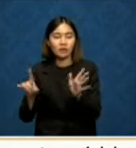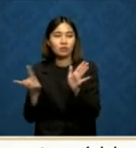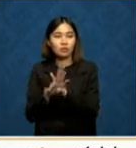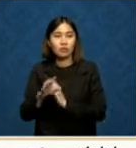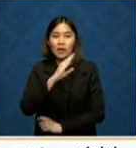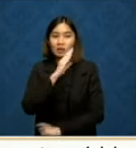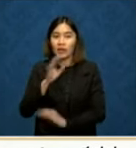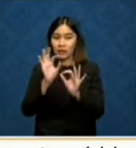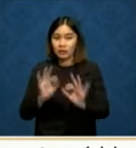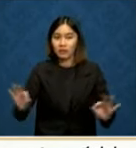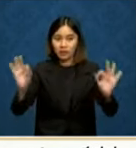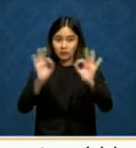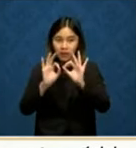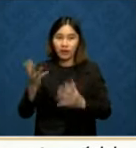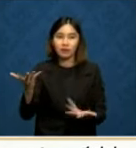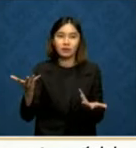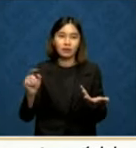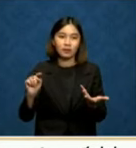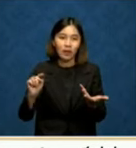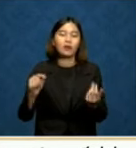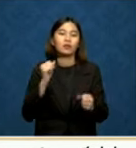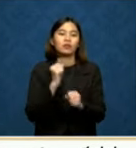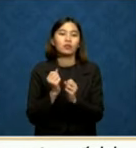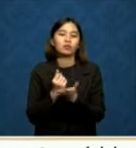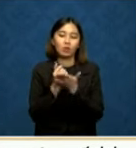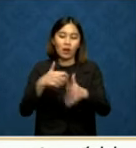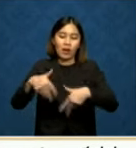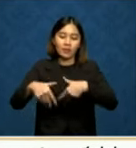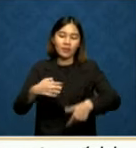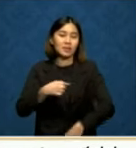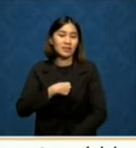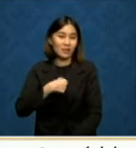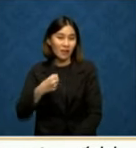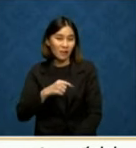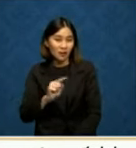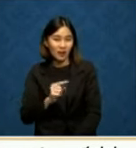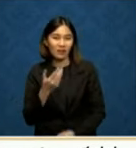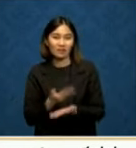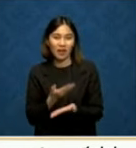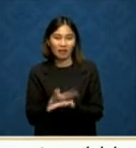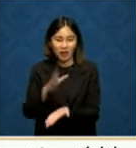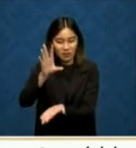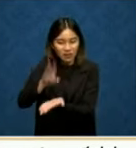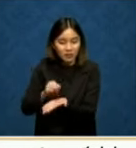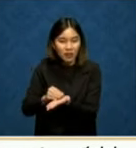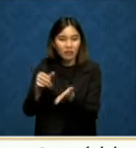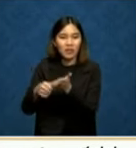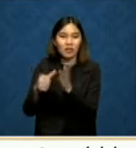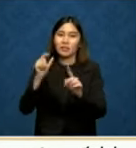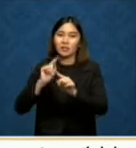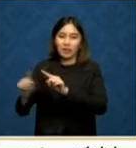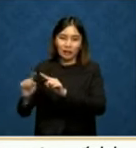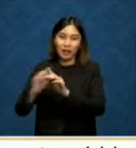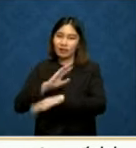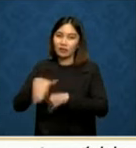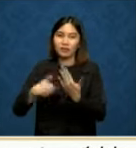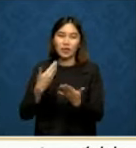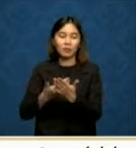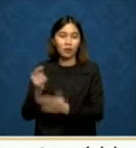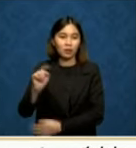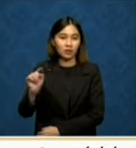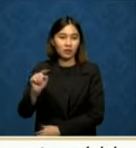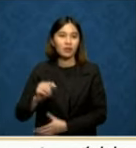สุดถ้ามีความจำเป็น แต่ว่าก็ต้องทำให้ประเจชนมความมนใจว่าเงินที่เก็บจากพาสีมูลค่าเพิ่มจะ